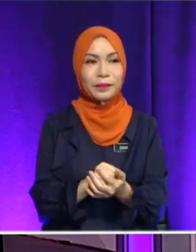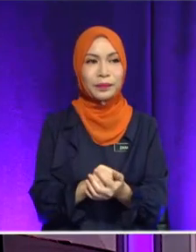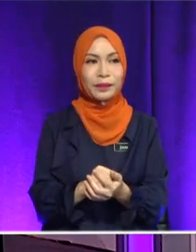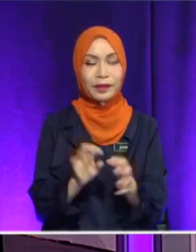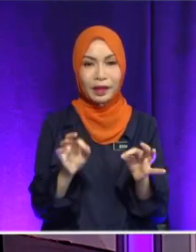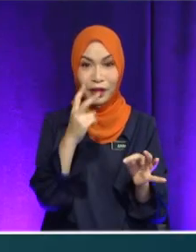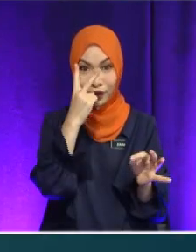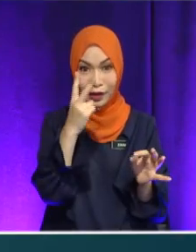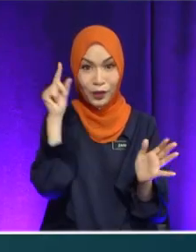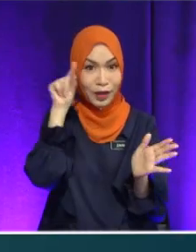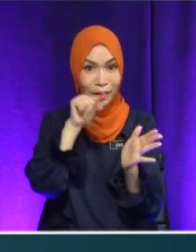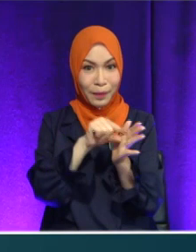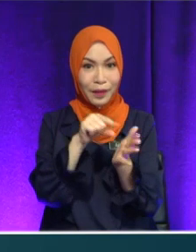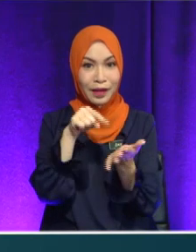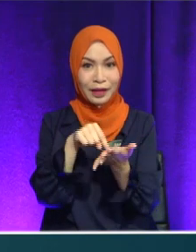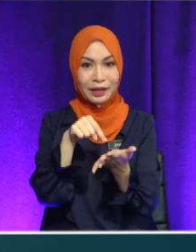gambar